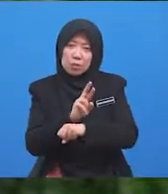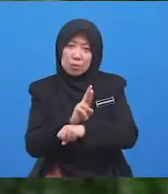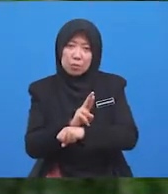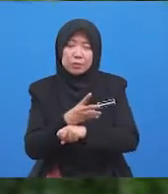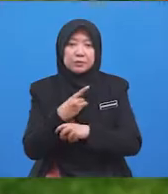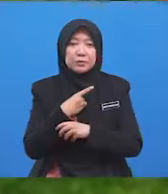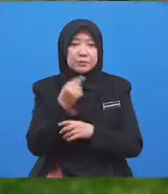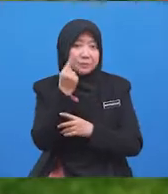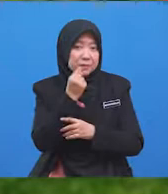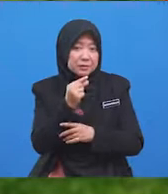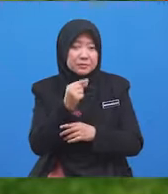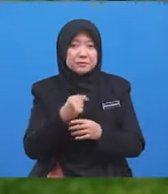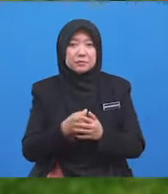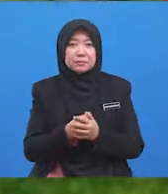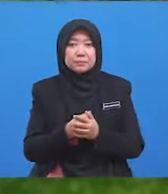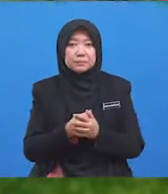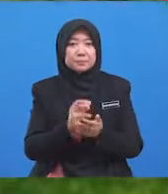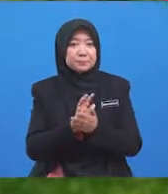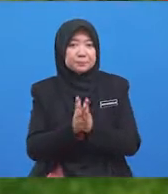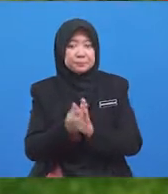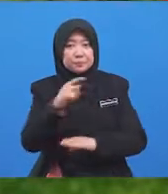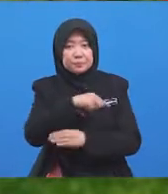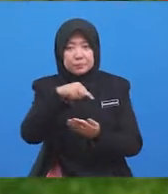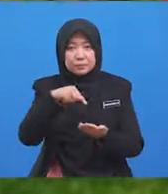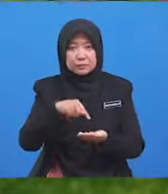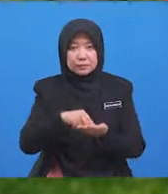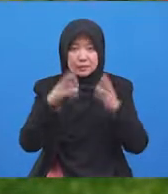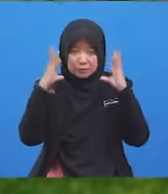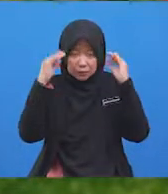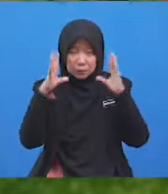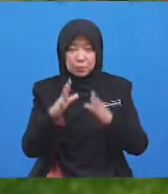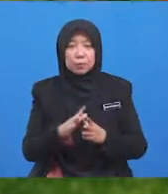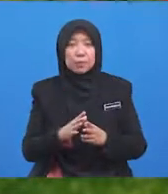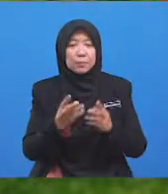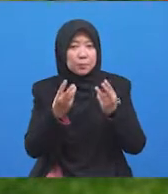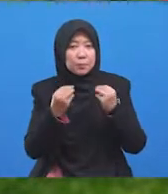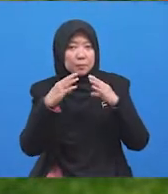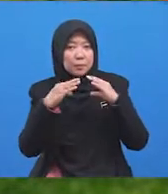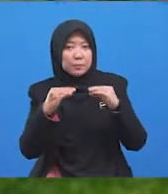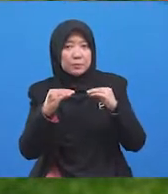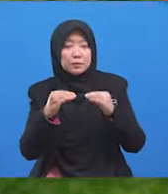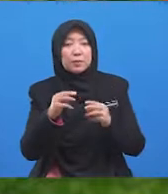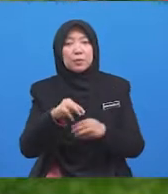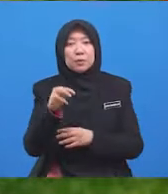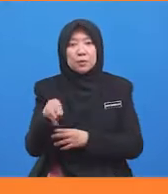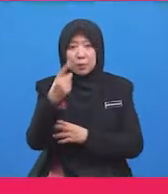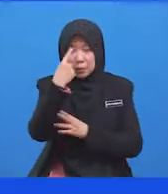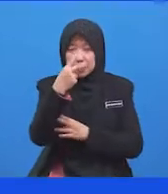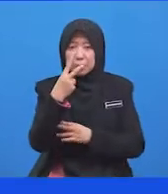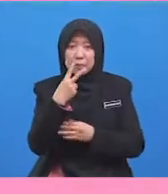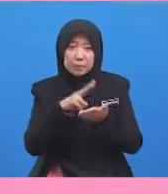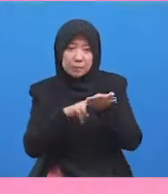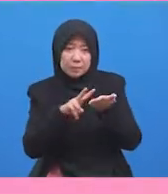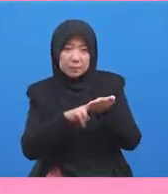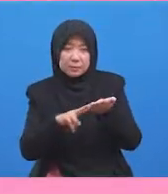gadis Justru pada hari ini chegou ingin mengajak murid-murid menghayati baik-baik